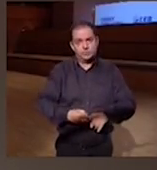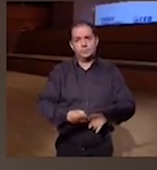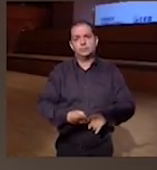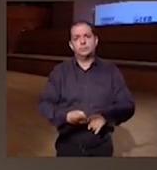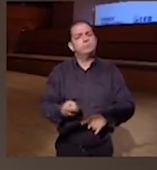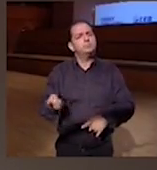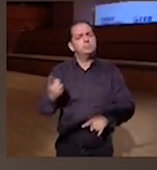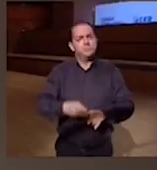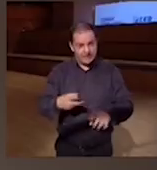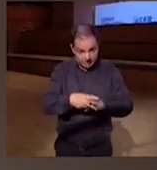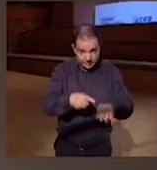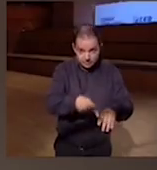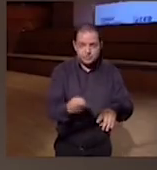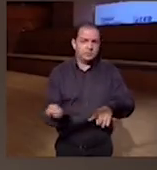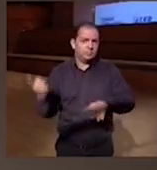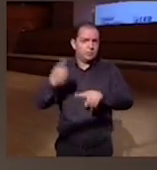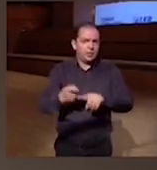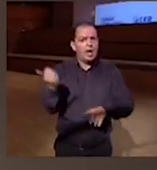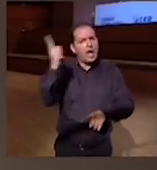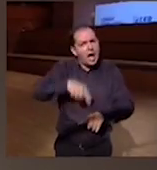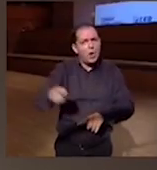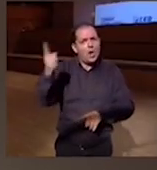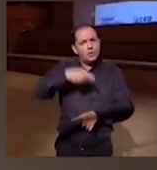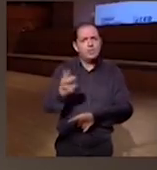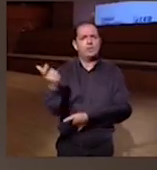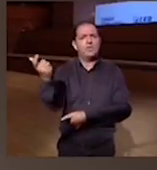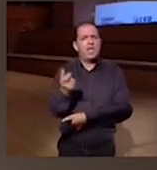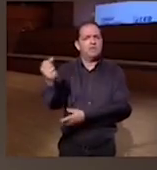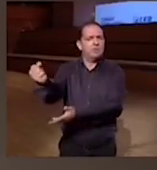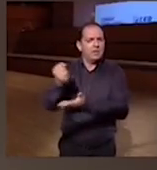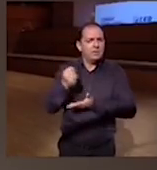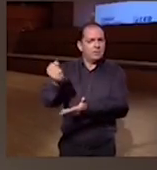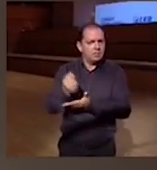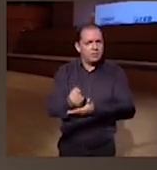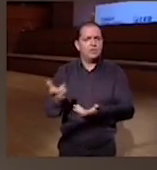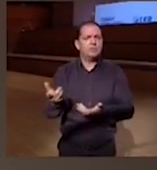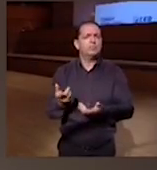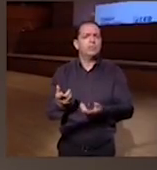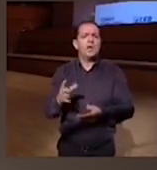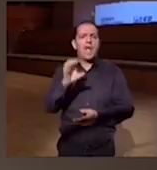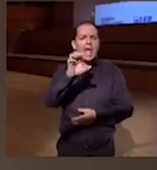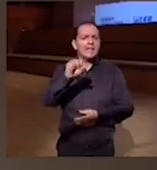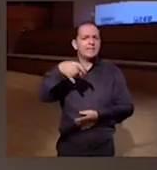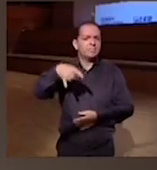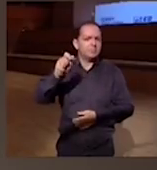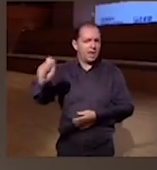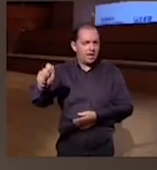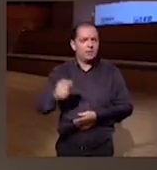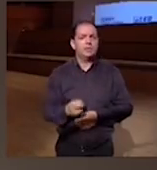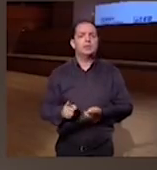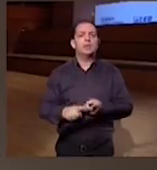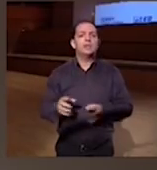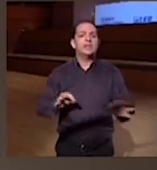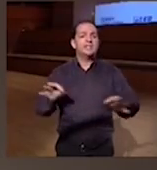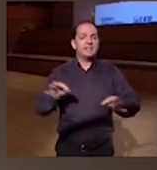έρχονται να προσθεθούν δυναμικές πηγές ρευστότητας και επενδυτικών πόρων, όπως το ΕΣΠΑ, το